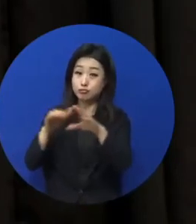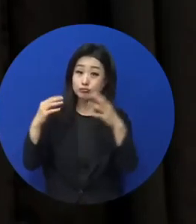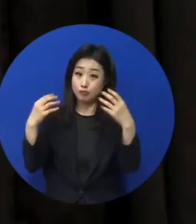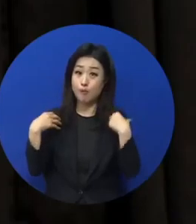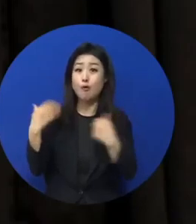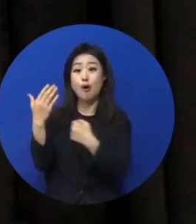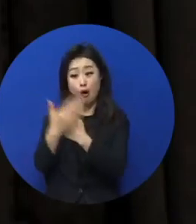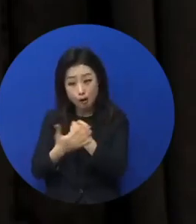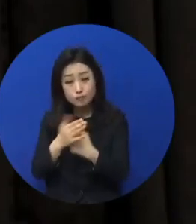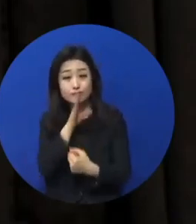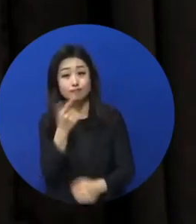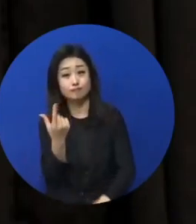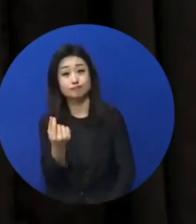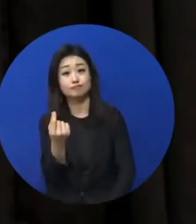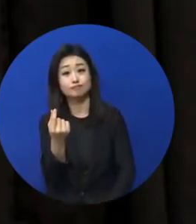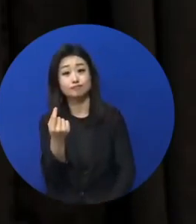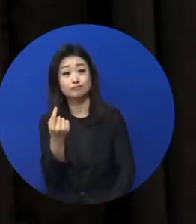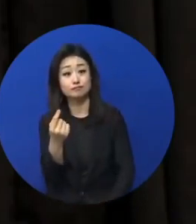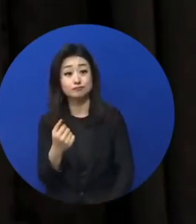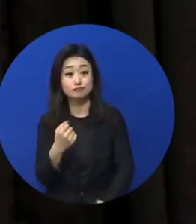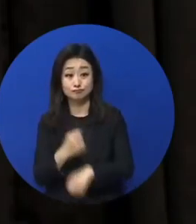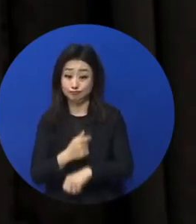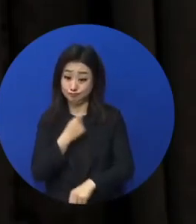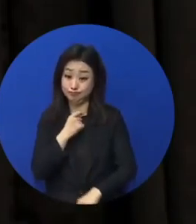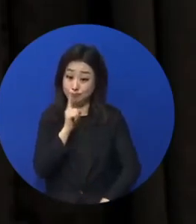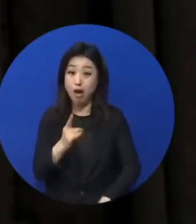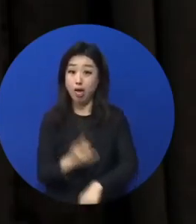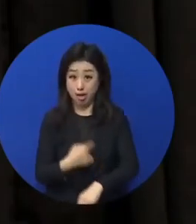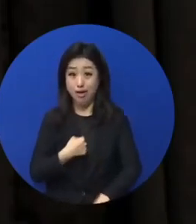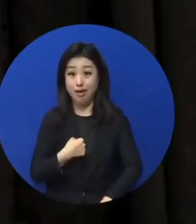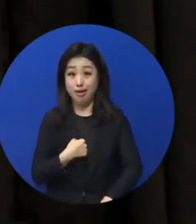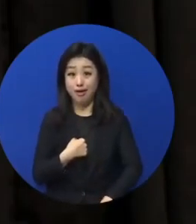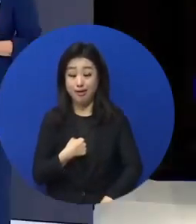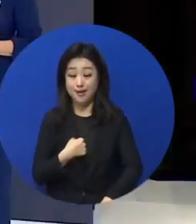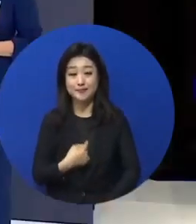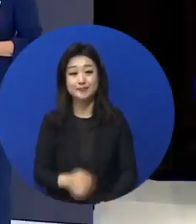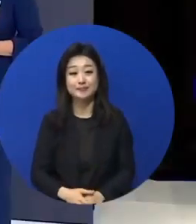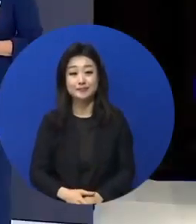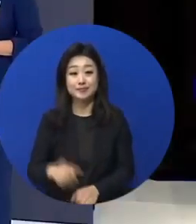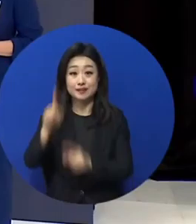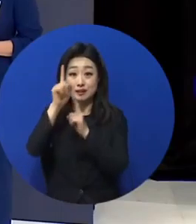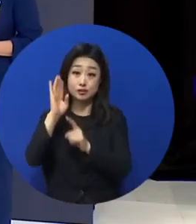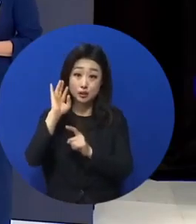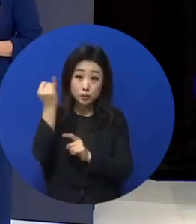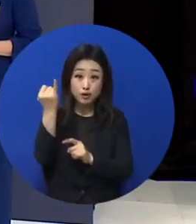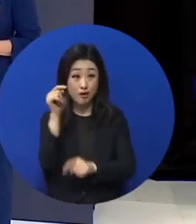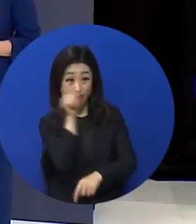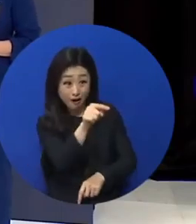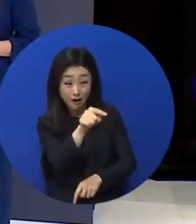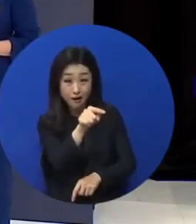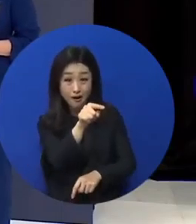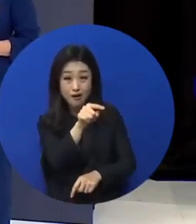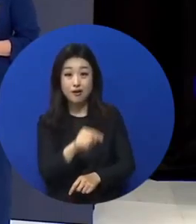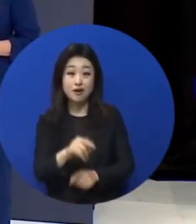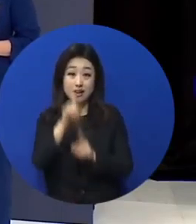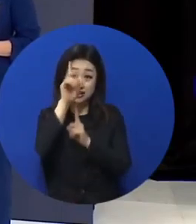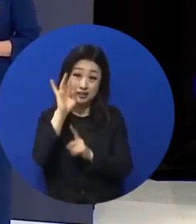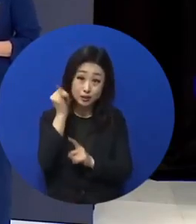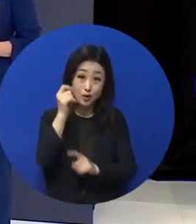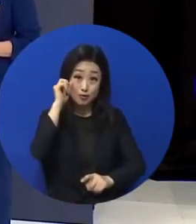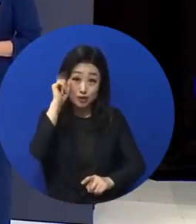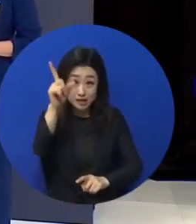덕분입니다. 왜? 이런 말 하면 안 됩니까? 당신은 이명박을 만든 사람이다. 이명박이 위대한 지도자라고